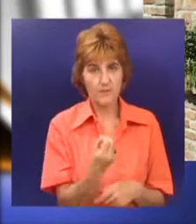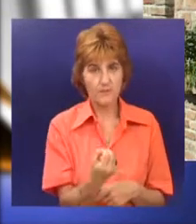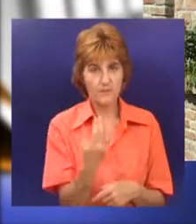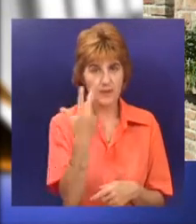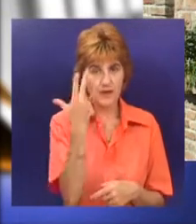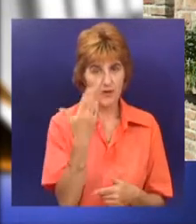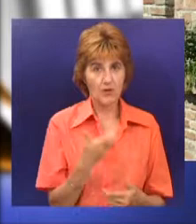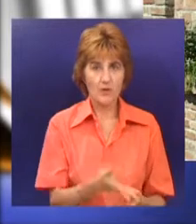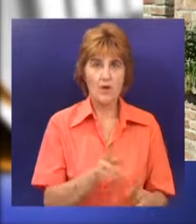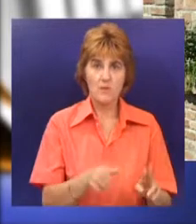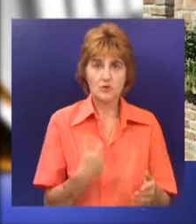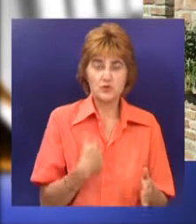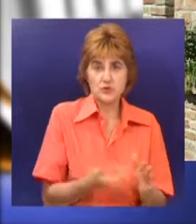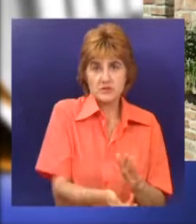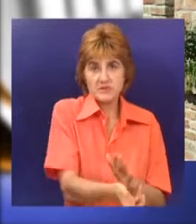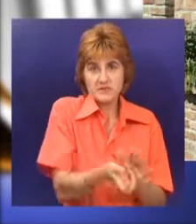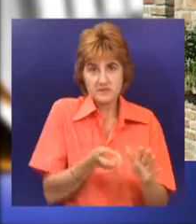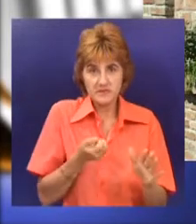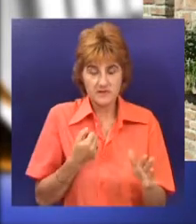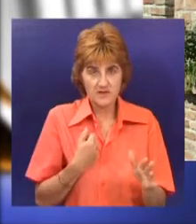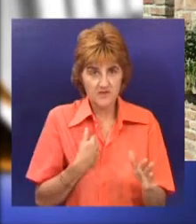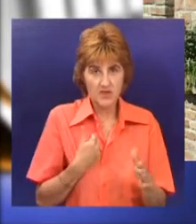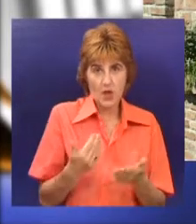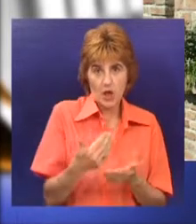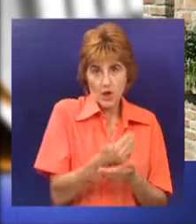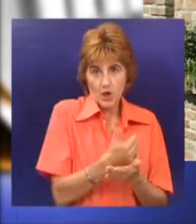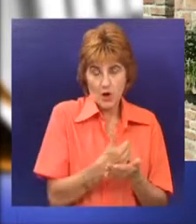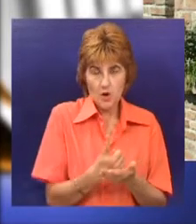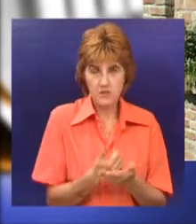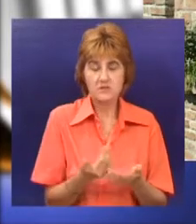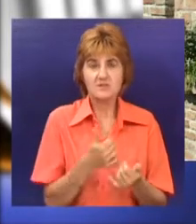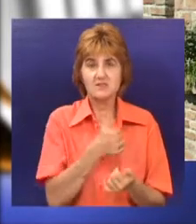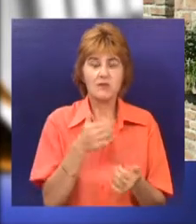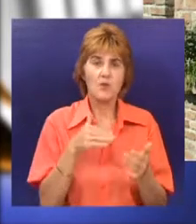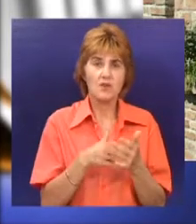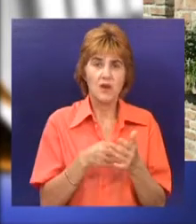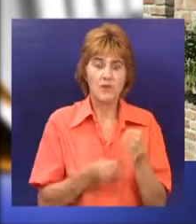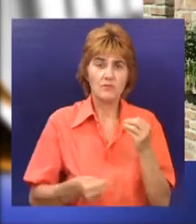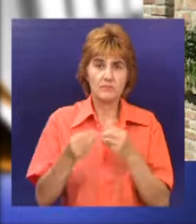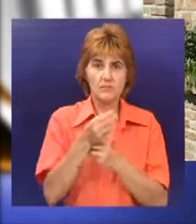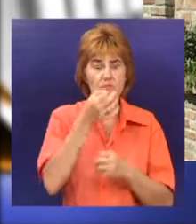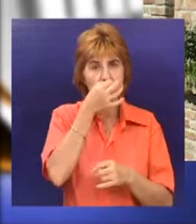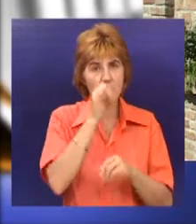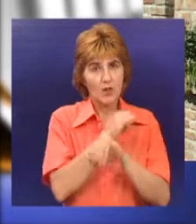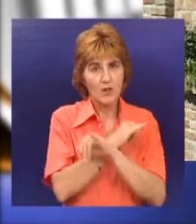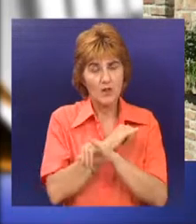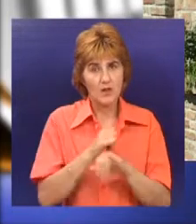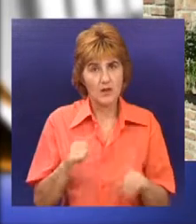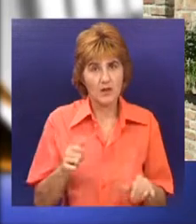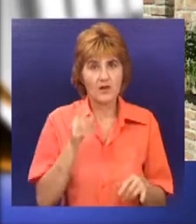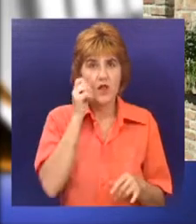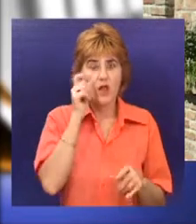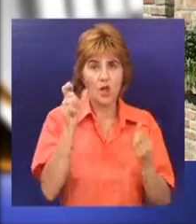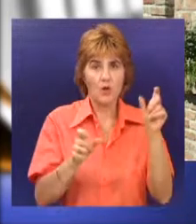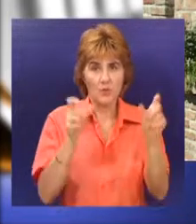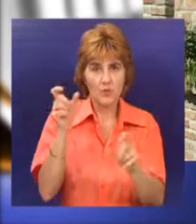dobijanje toplotne, odnosno rasladne energije. Znači ti sistemi su poznati i koriste se, samo bi trebalo da kažem možda još više edukovati krajnje